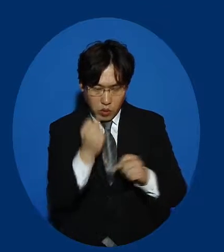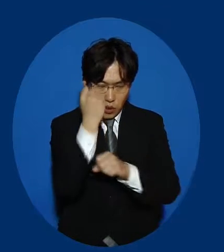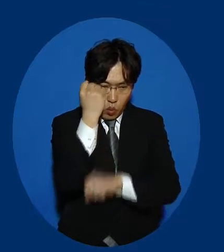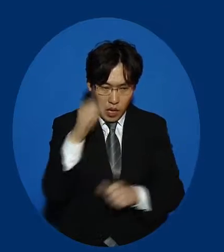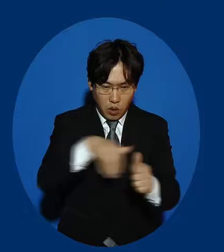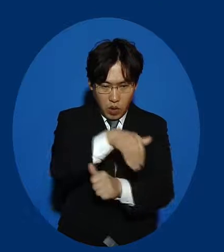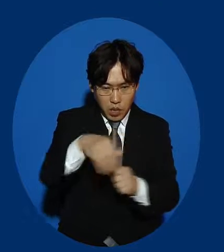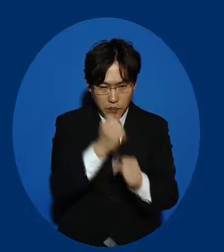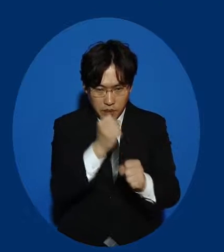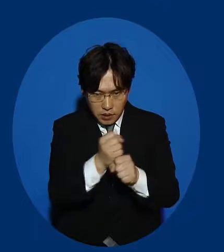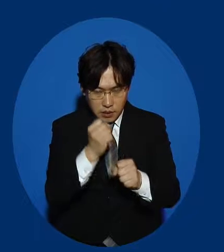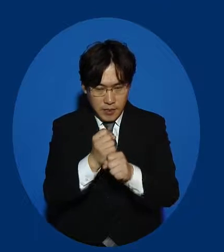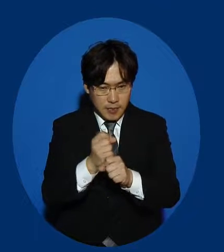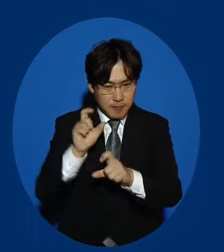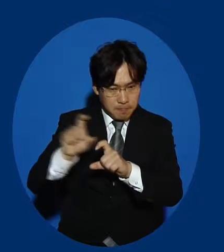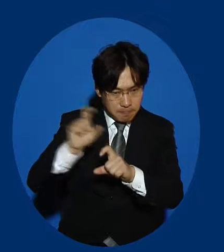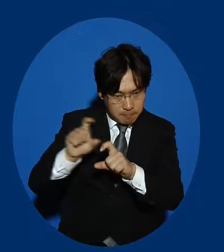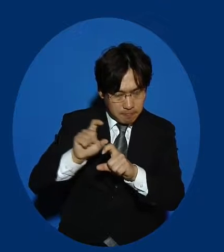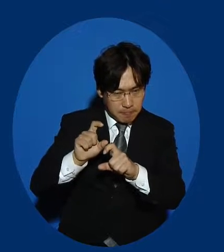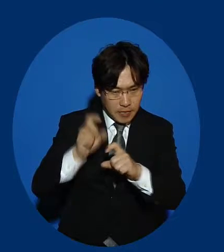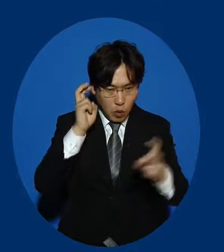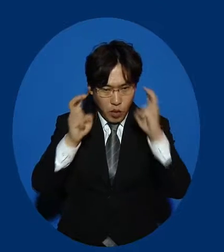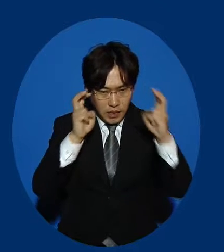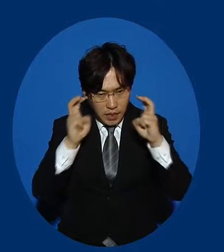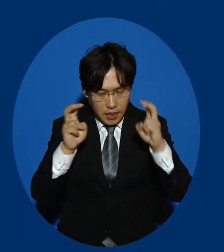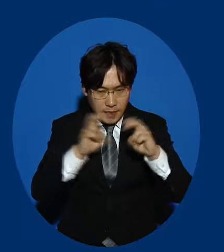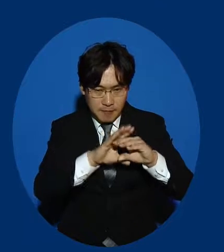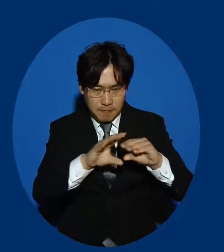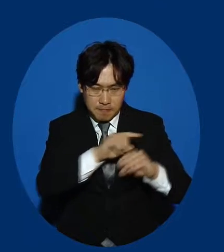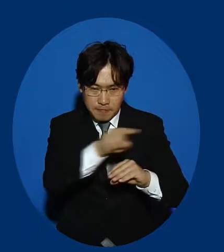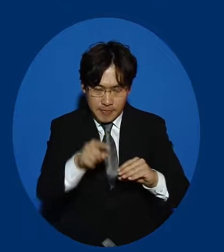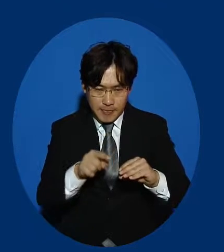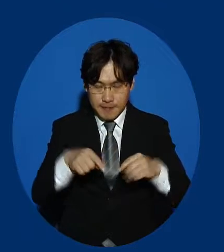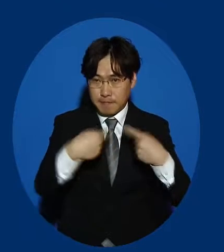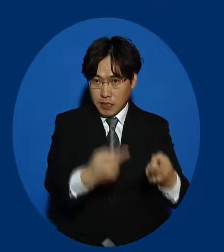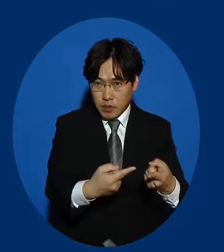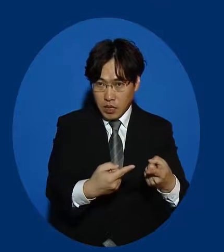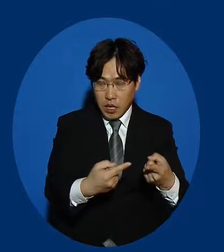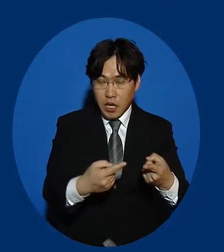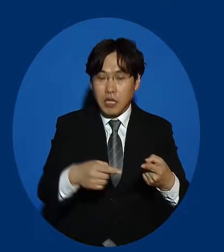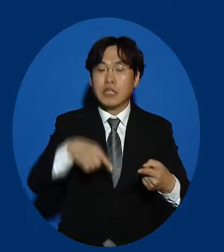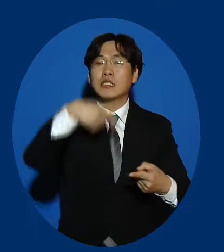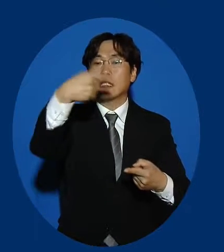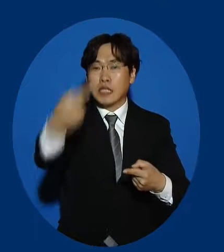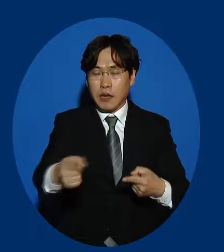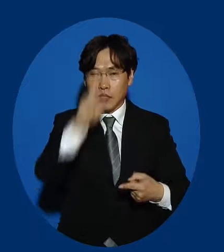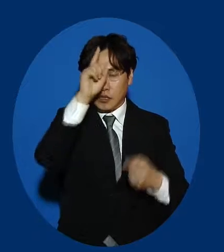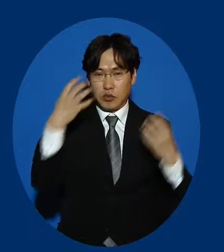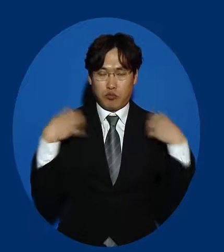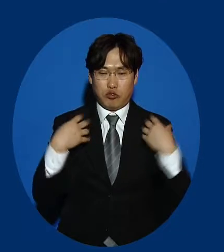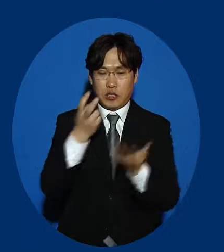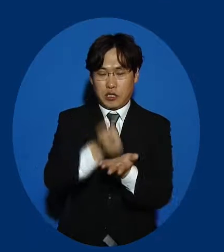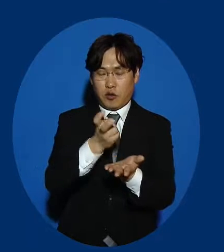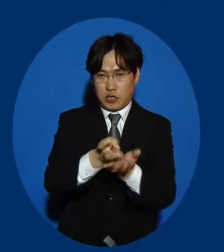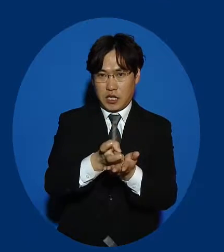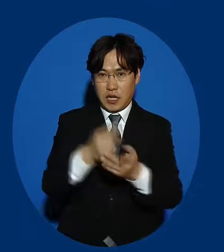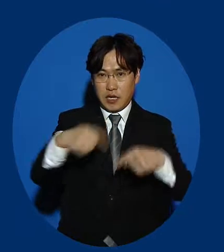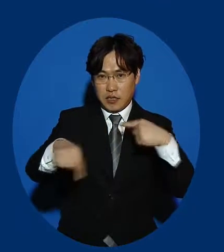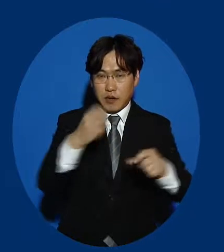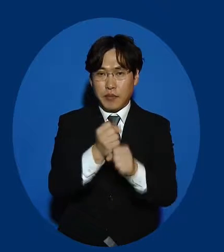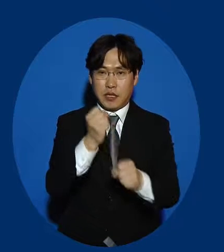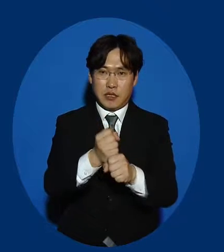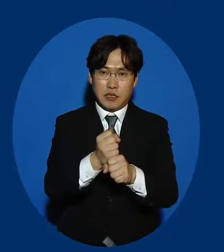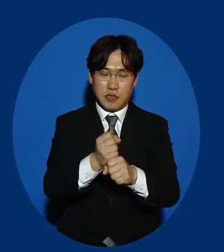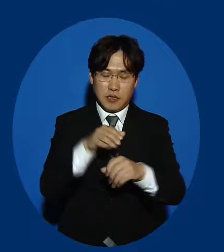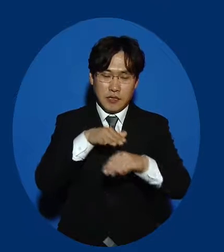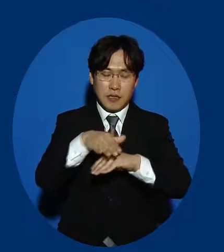구축하든가 상품을 만들 것인가로 접근해 들어가요. 그 다음에 정부가 정책을 만들거든요. 근데 굉장히